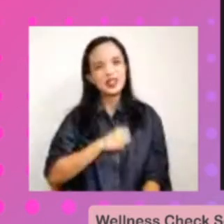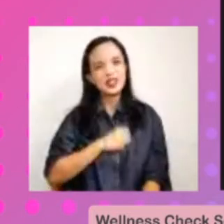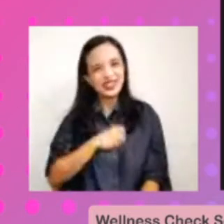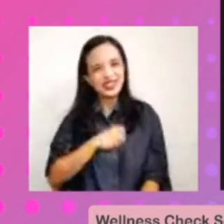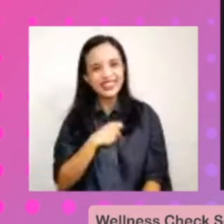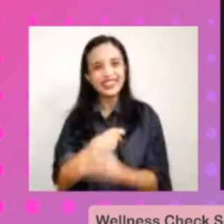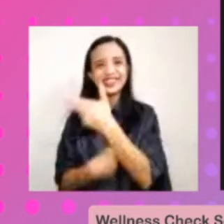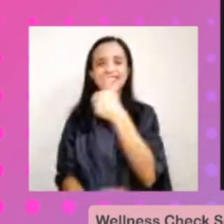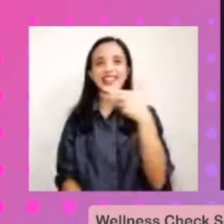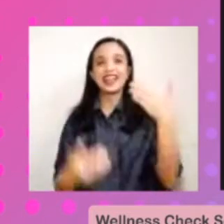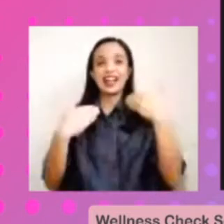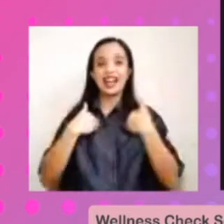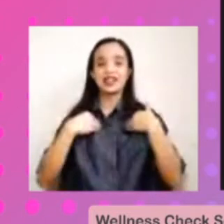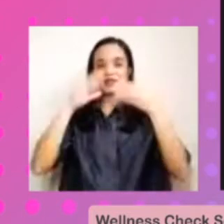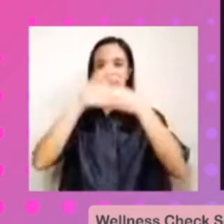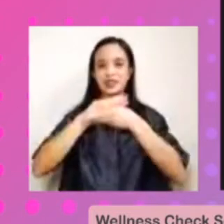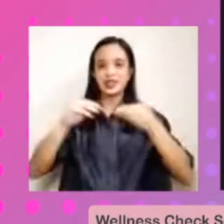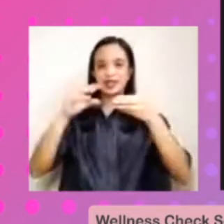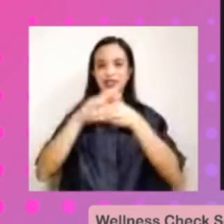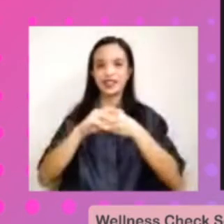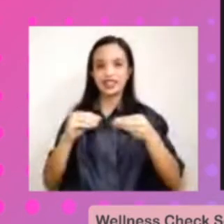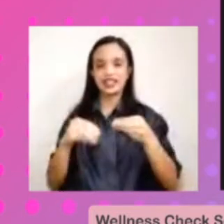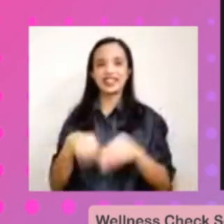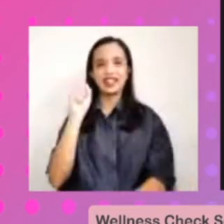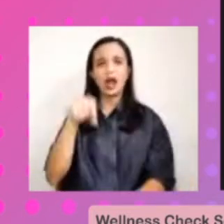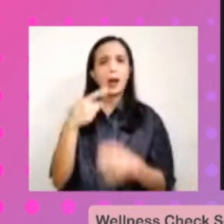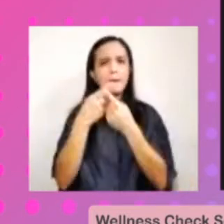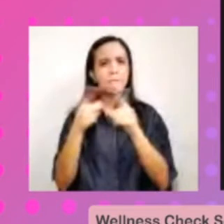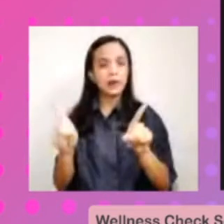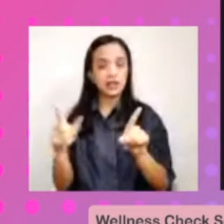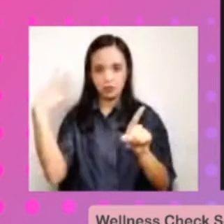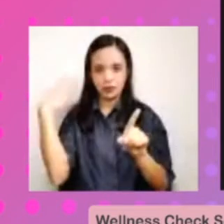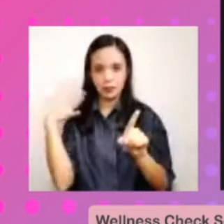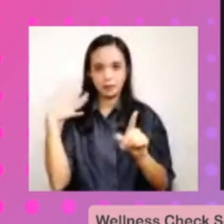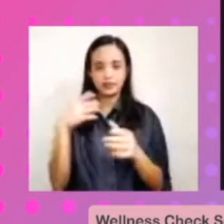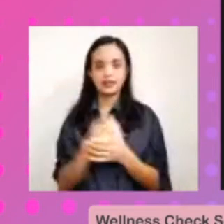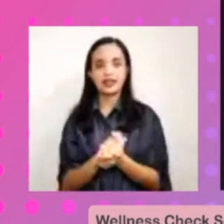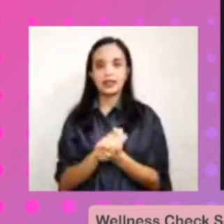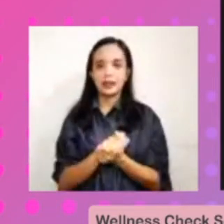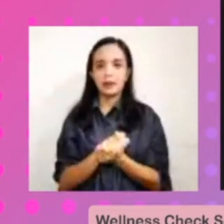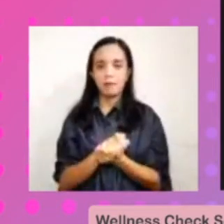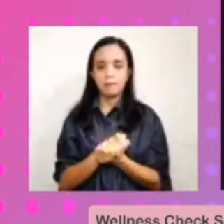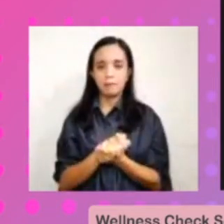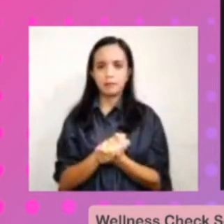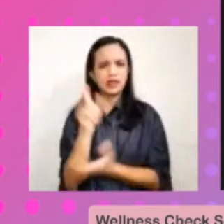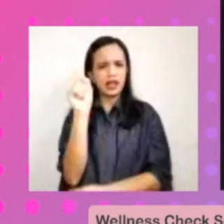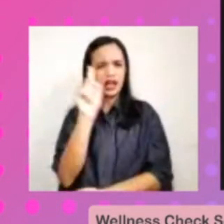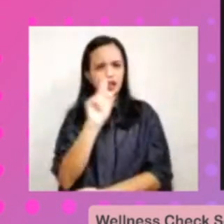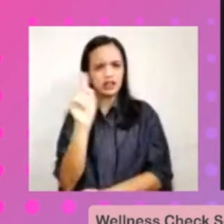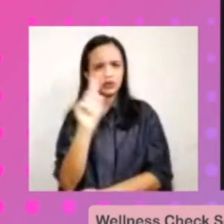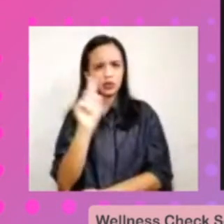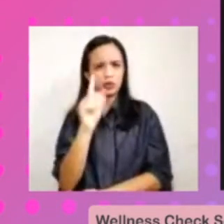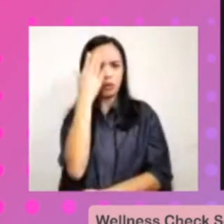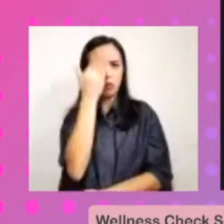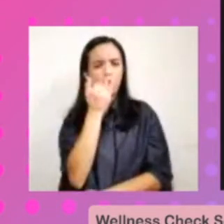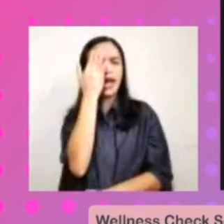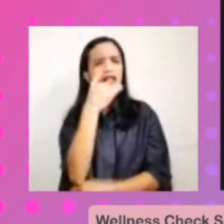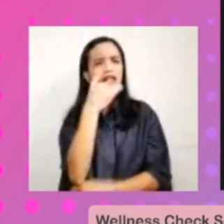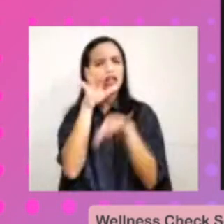namang, yes, Ma'am Yang. Opo. Body and fat burning workout po. Huwag nang ulit-ulitin. So, ayan, may